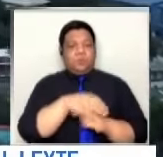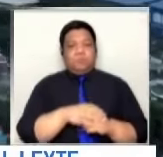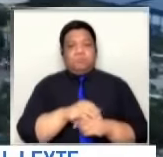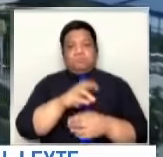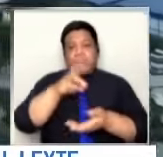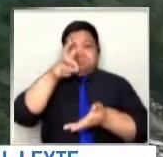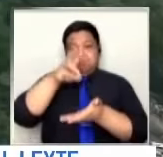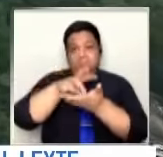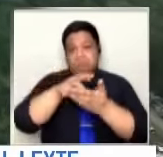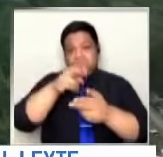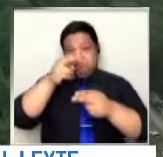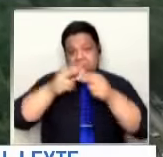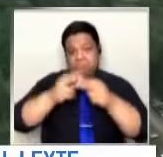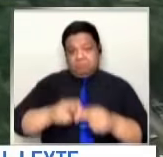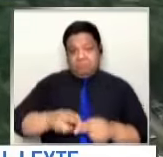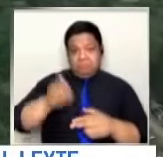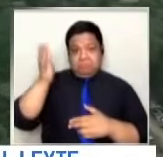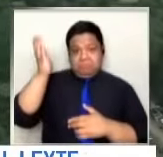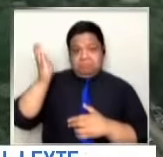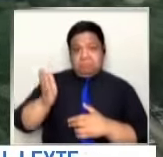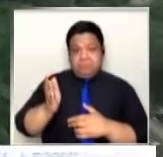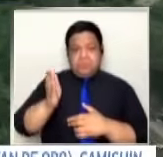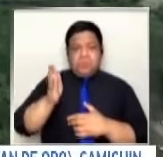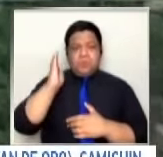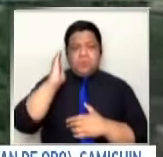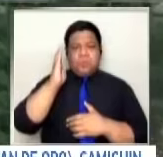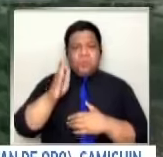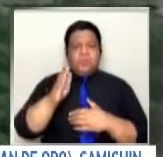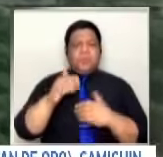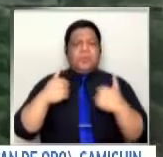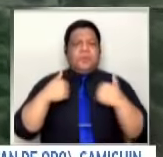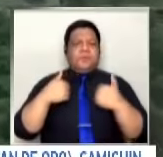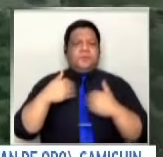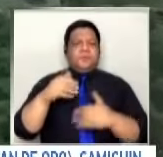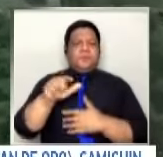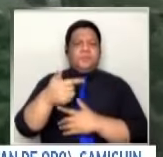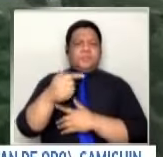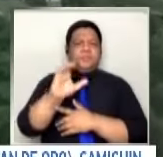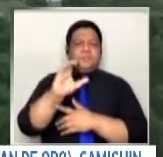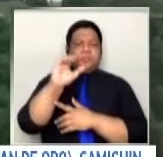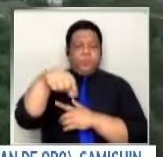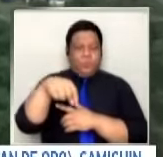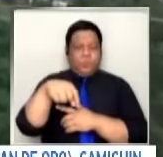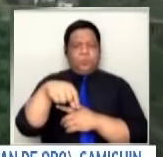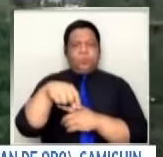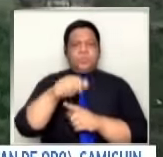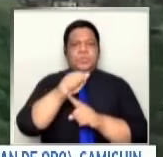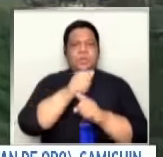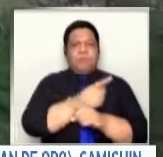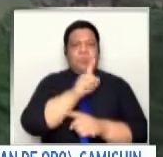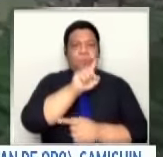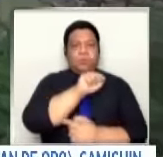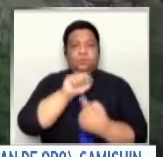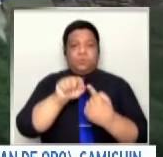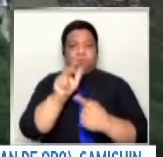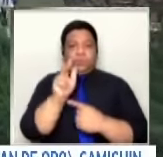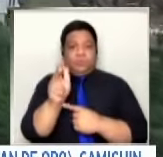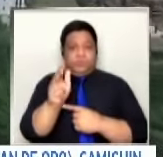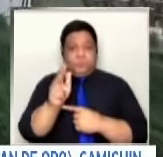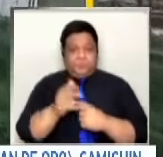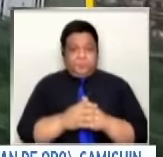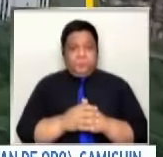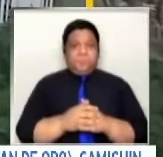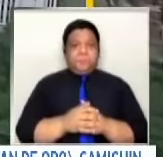Tacloban City, Iligan City, Davao City at Lanao del Sur ay naka-general community quarantine hanggang sa katapusan ng